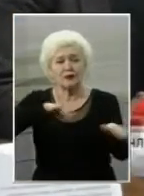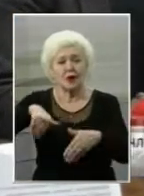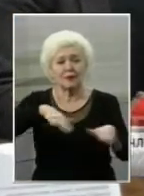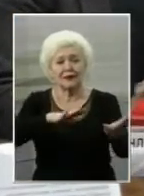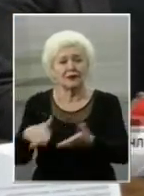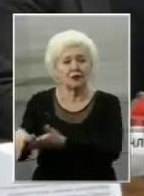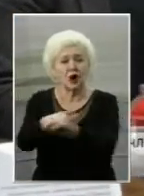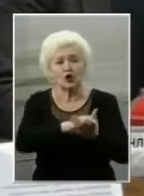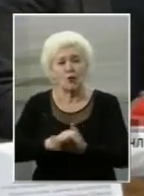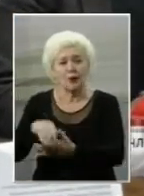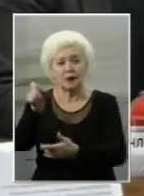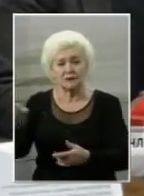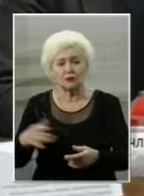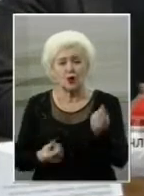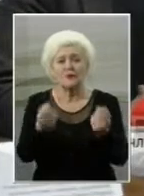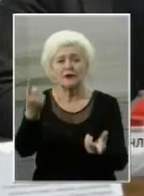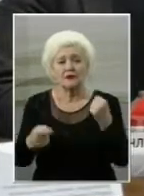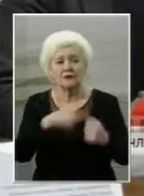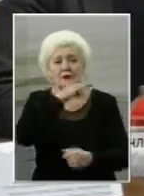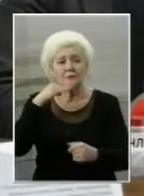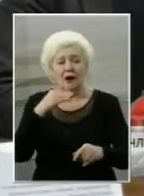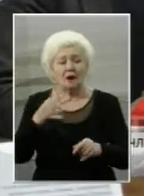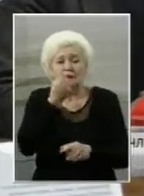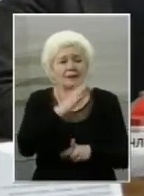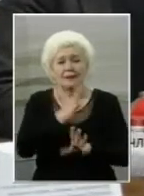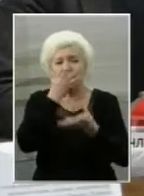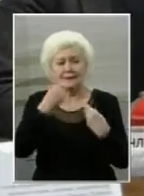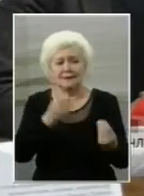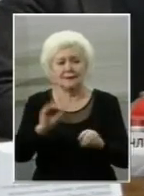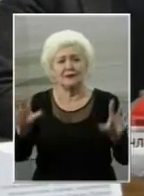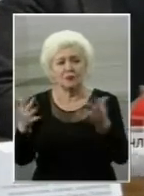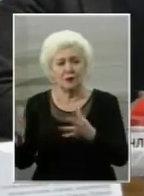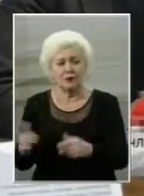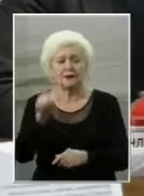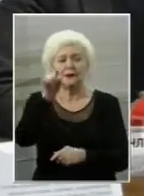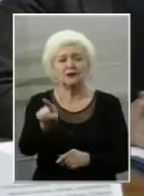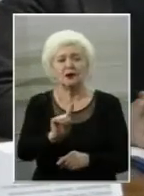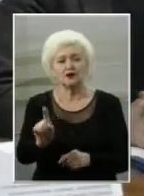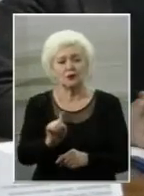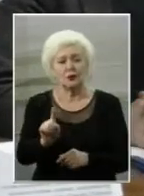громадськості, де виявилось дуже багато негарних моментів, те, що і